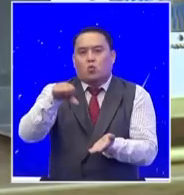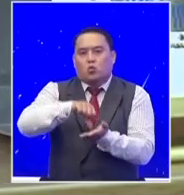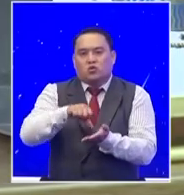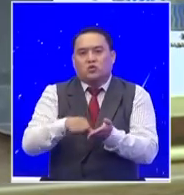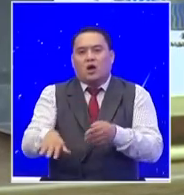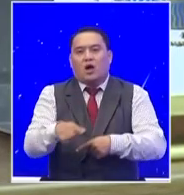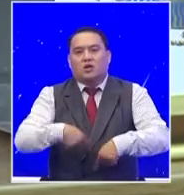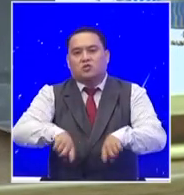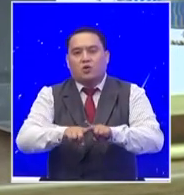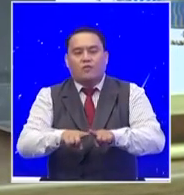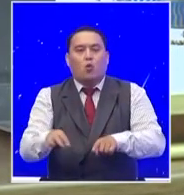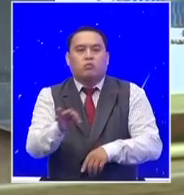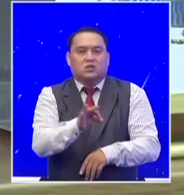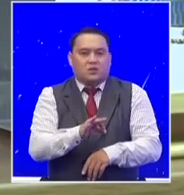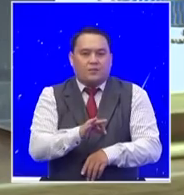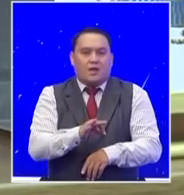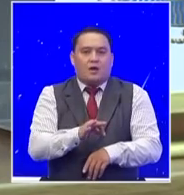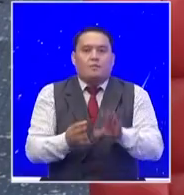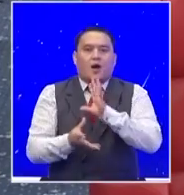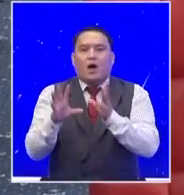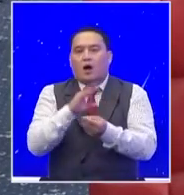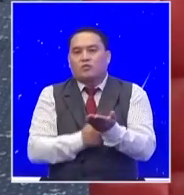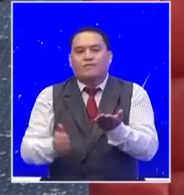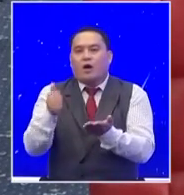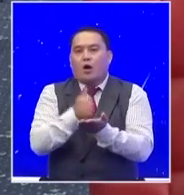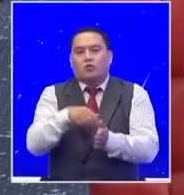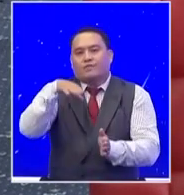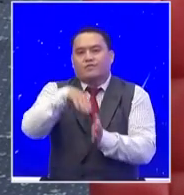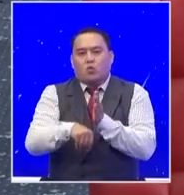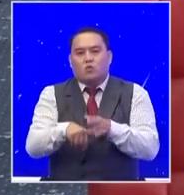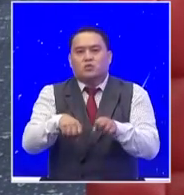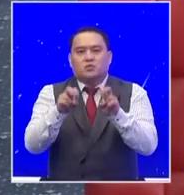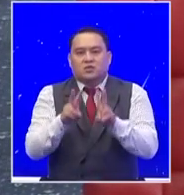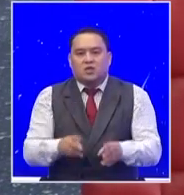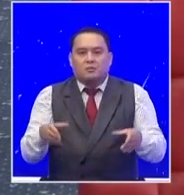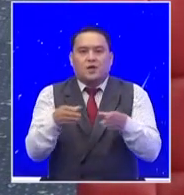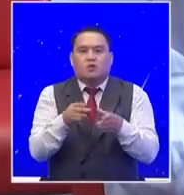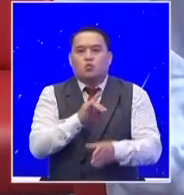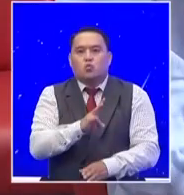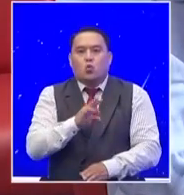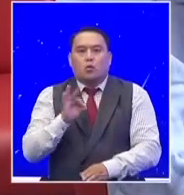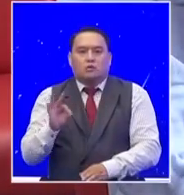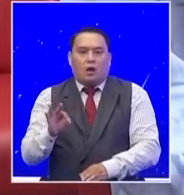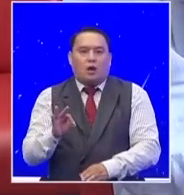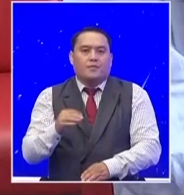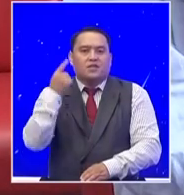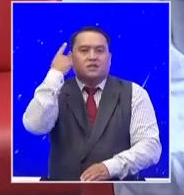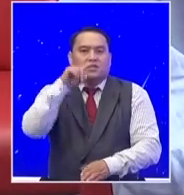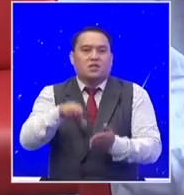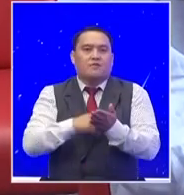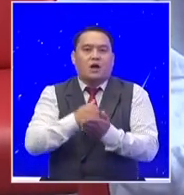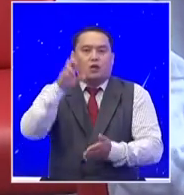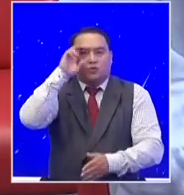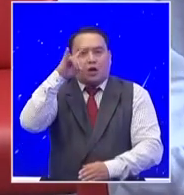участков в разрезе области. По итогам праймериза все кандидаты будут внесены в кадровый резерв партии «Нур Отан». Напомним, по инициативе